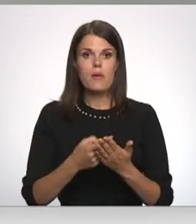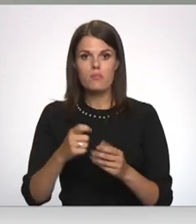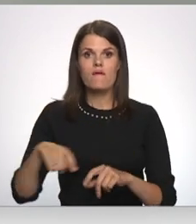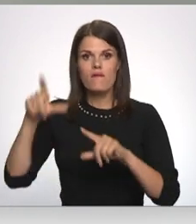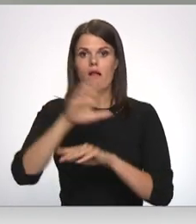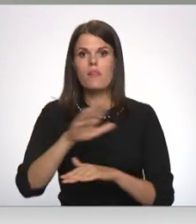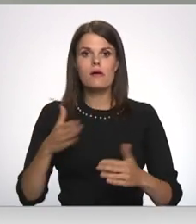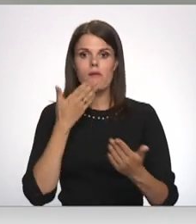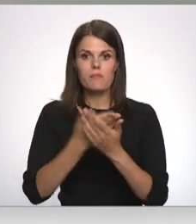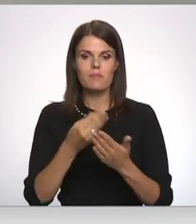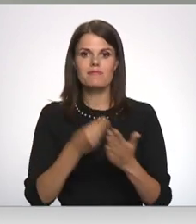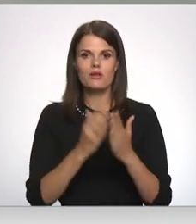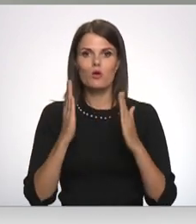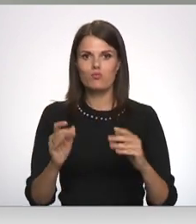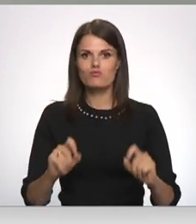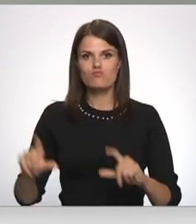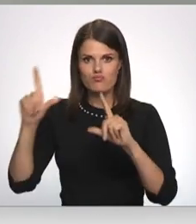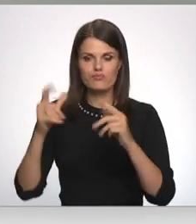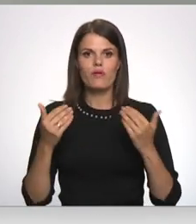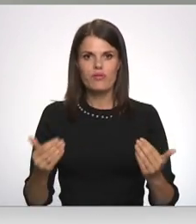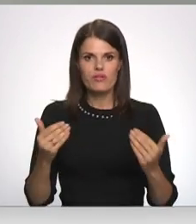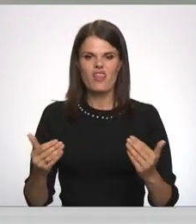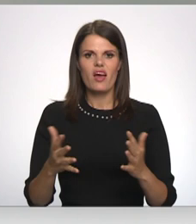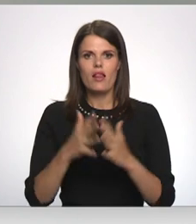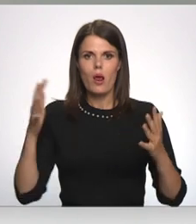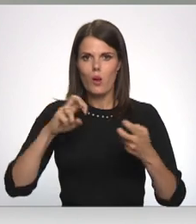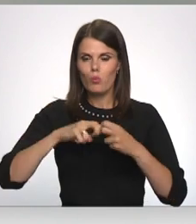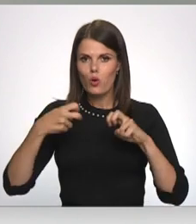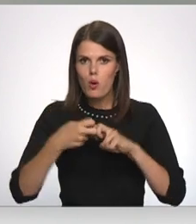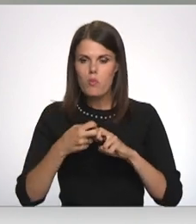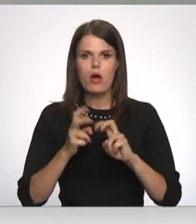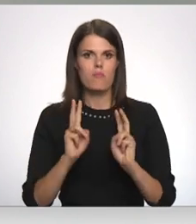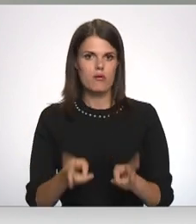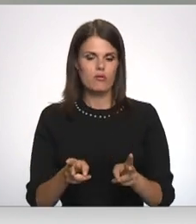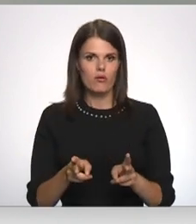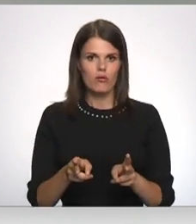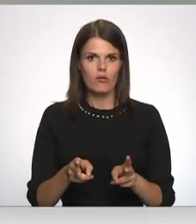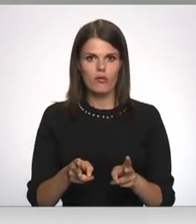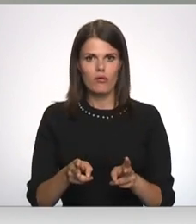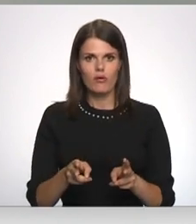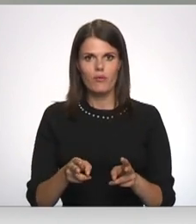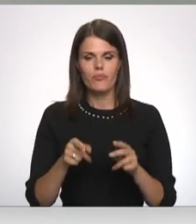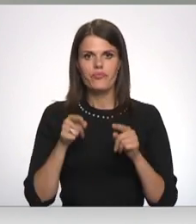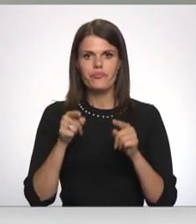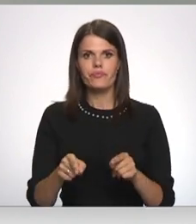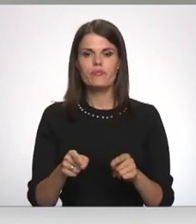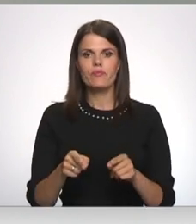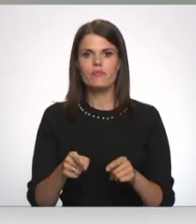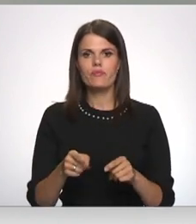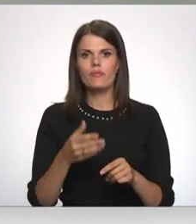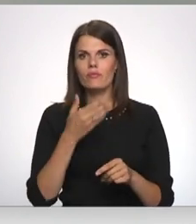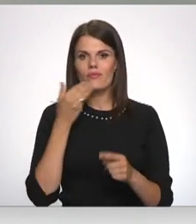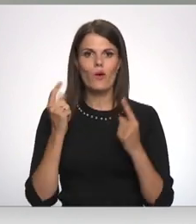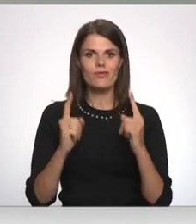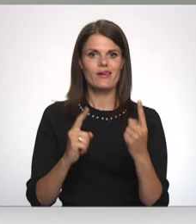par piedāvājumu, cenas iet uz augšu. Un šobrīd tā lielākā neveiksme ir tajā, ka tas nav noticis ar vienu lietu,